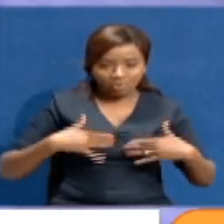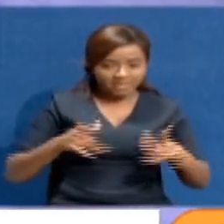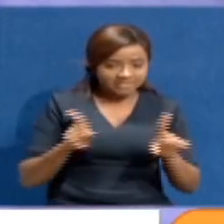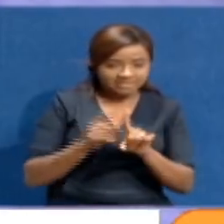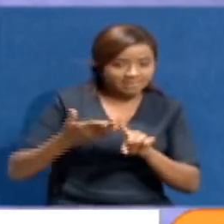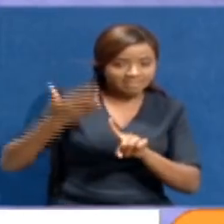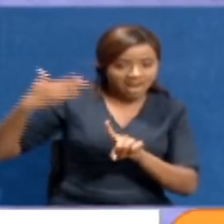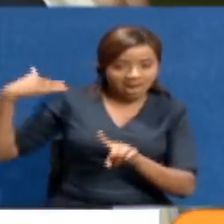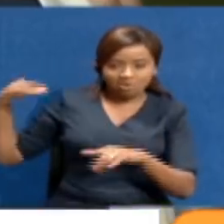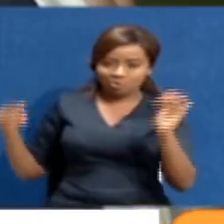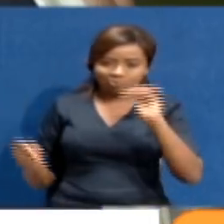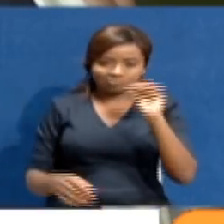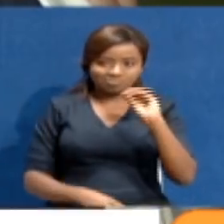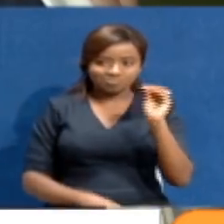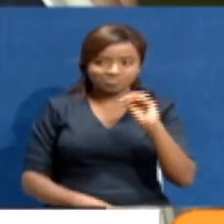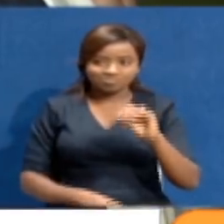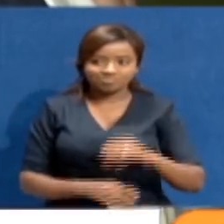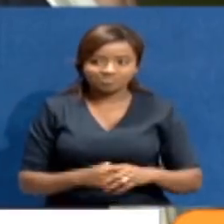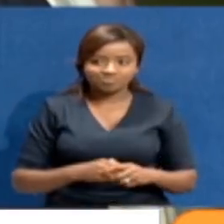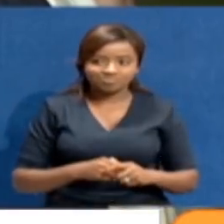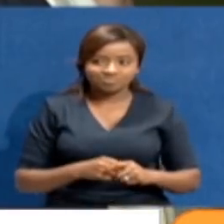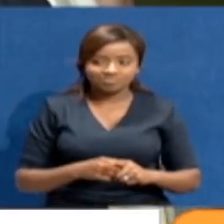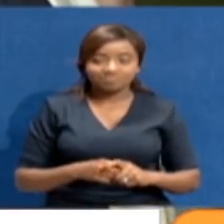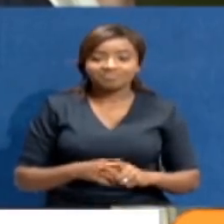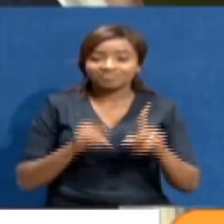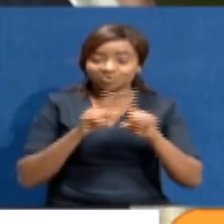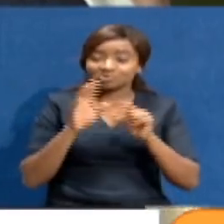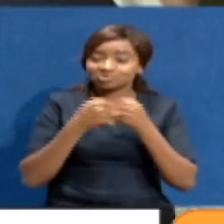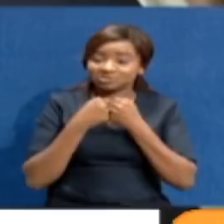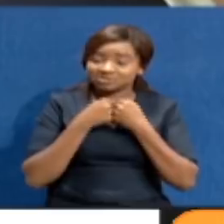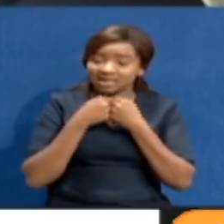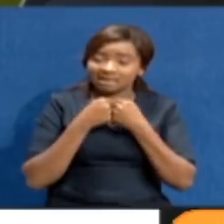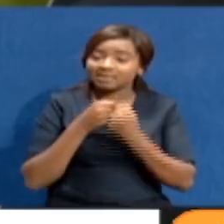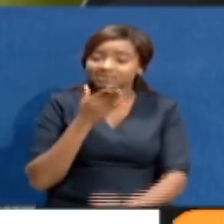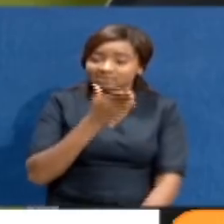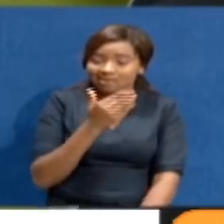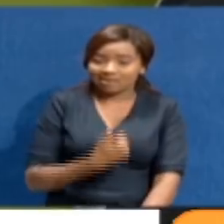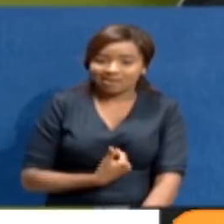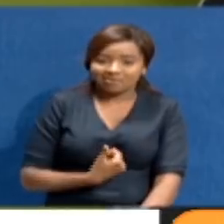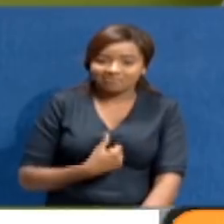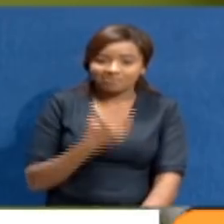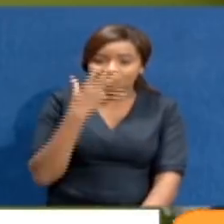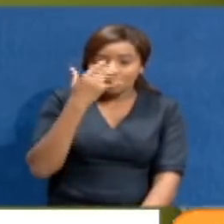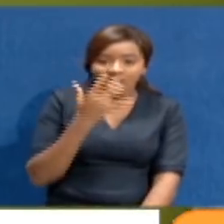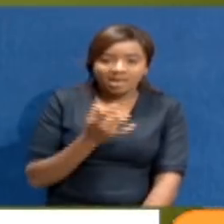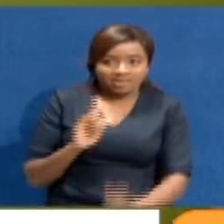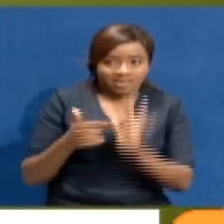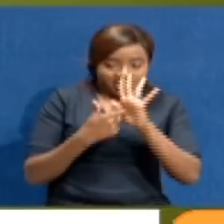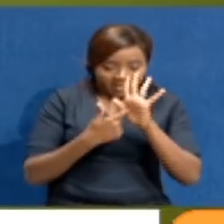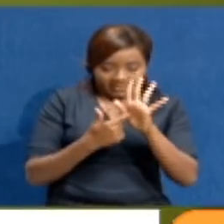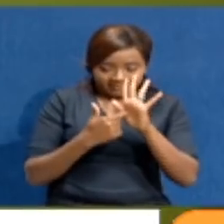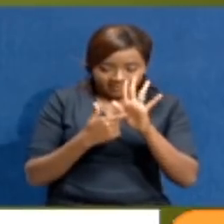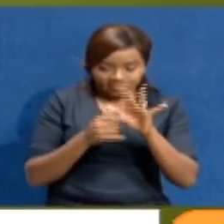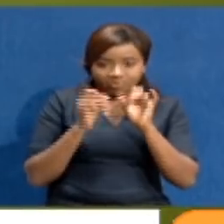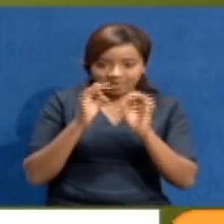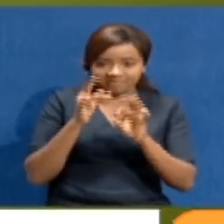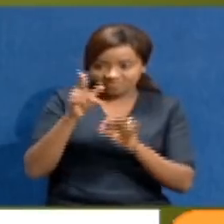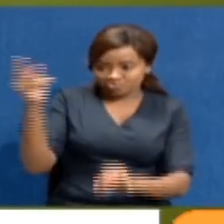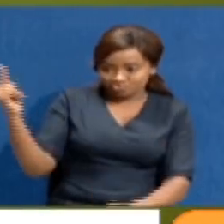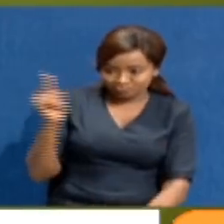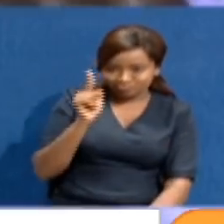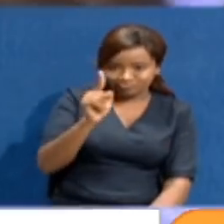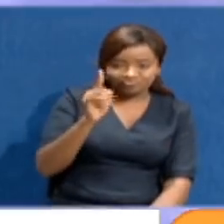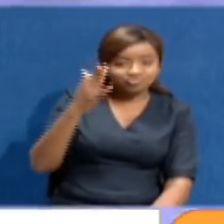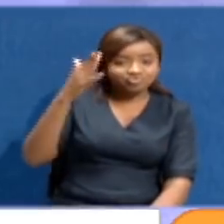hizo siku. Sasa changamoto ni kubwa. Kisha na maana wewe, hata kama umekuja